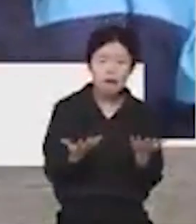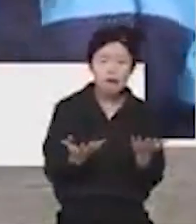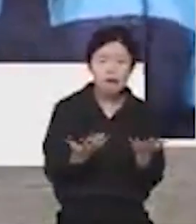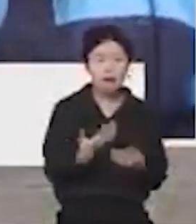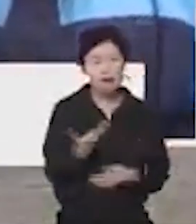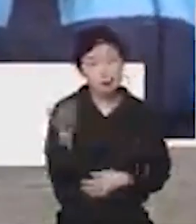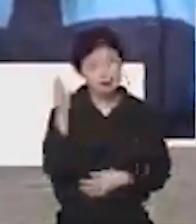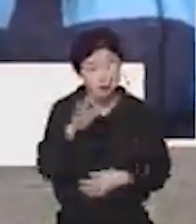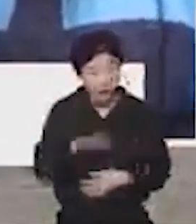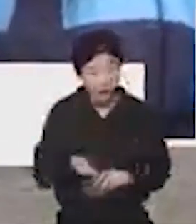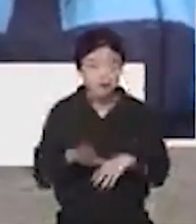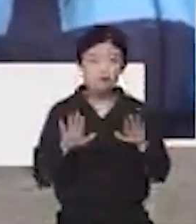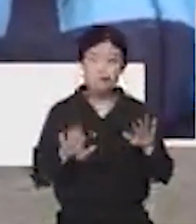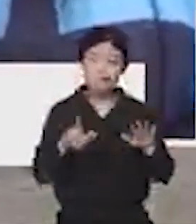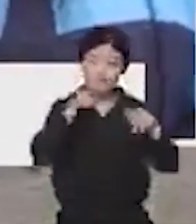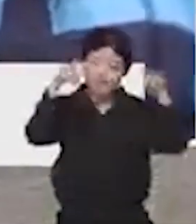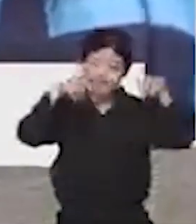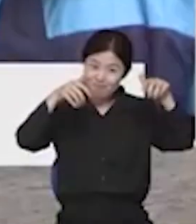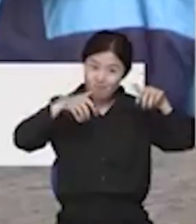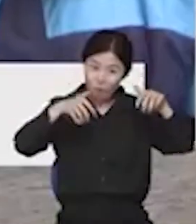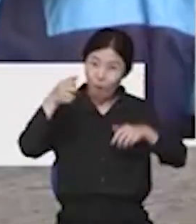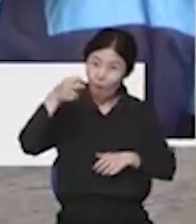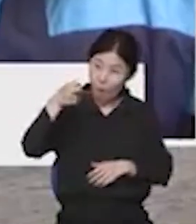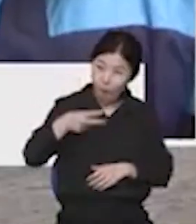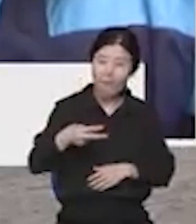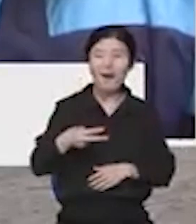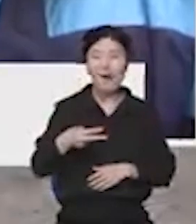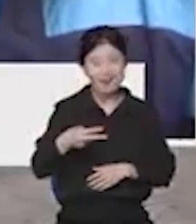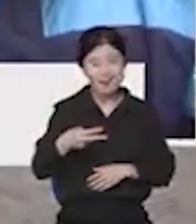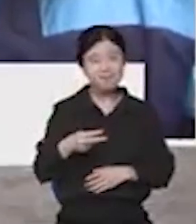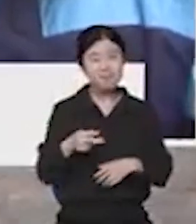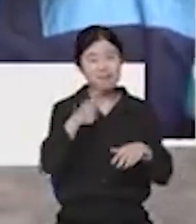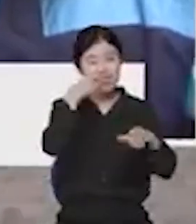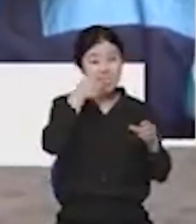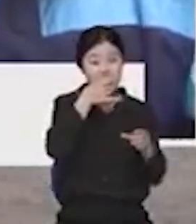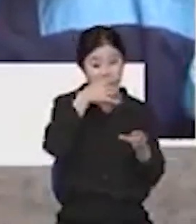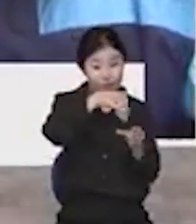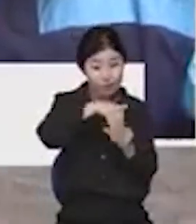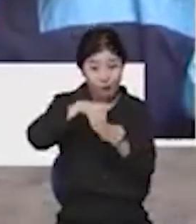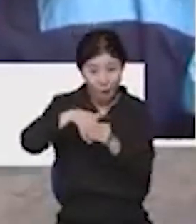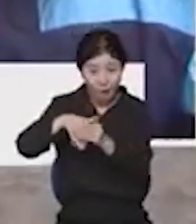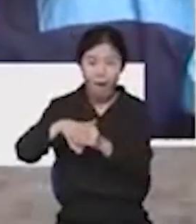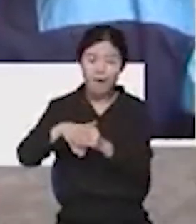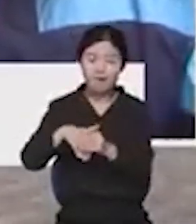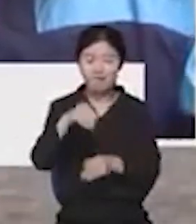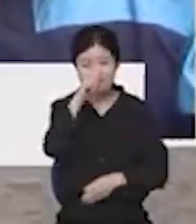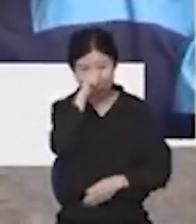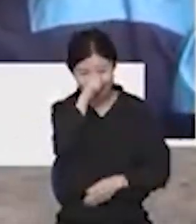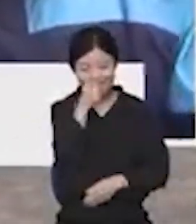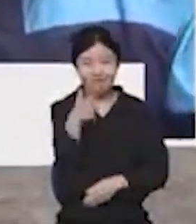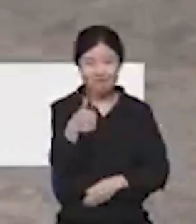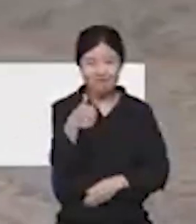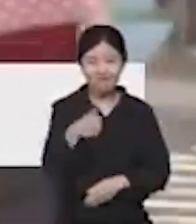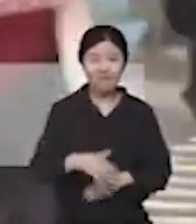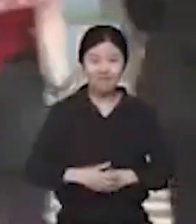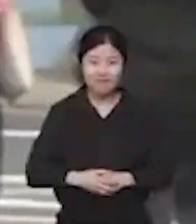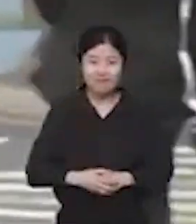있었는데 지금은 비가 좀 더 자주 와가지고 아주 농사 짓는 데는 지장이 없고